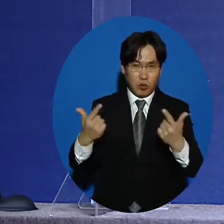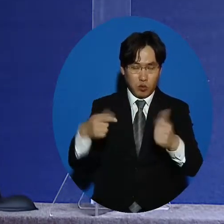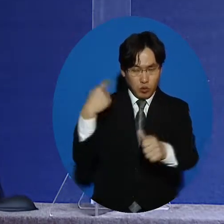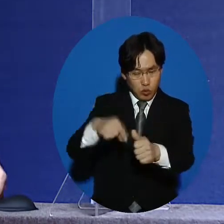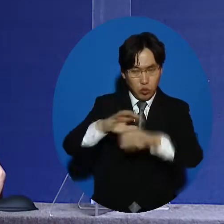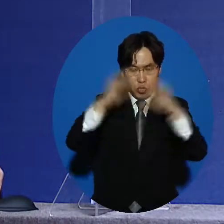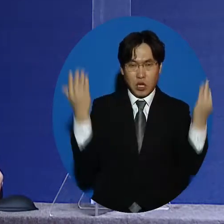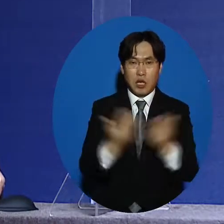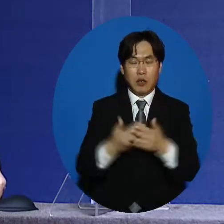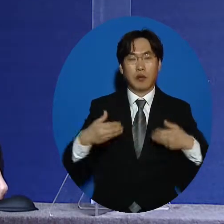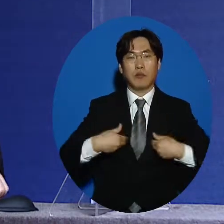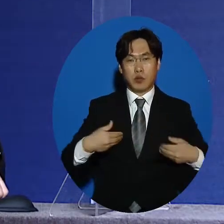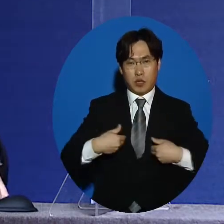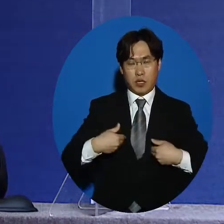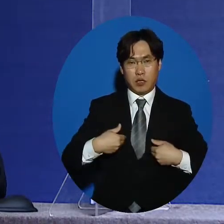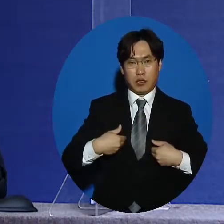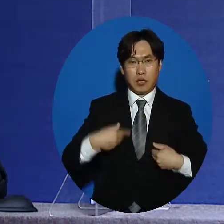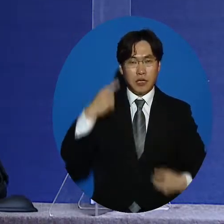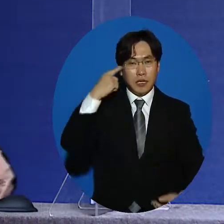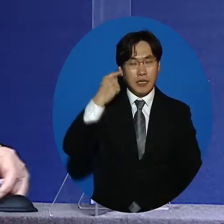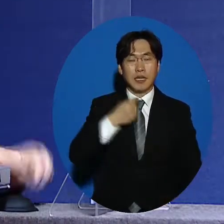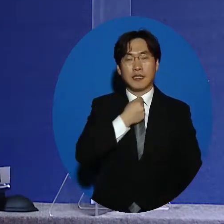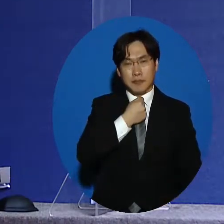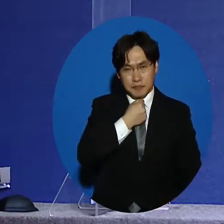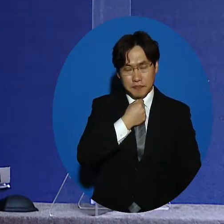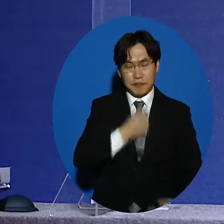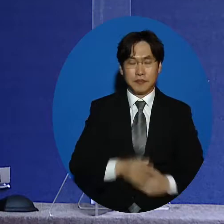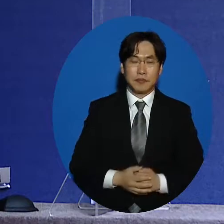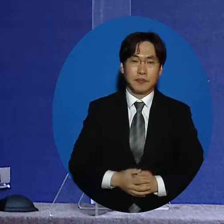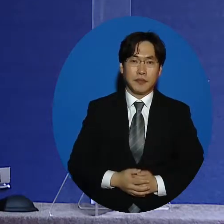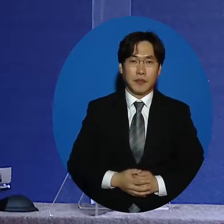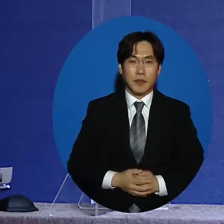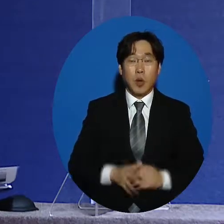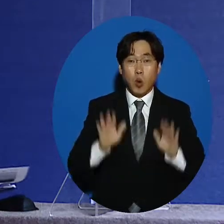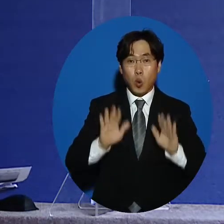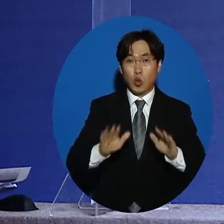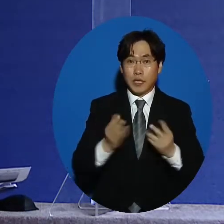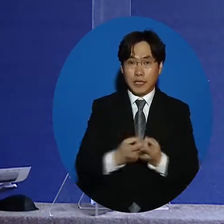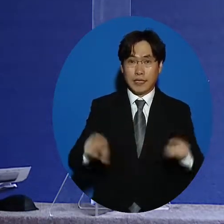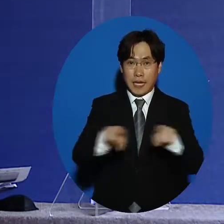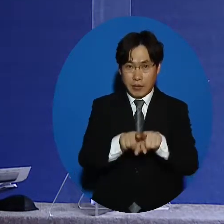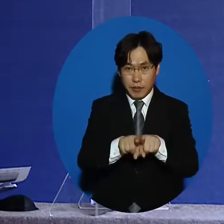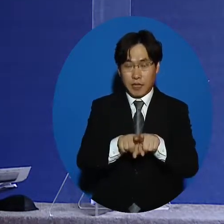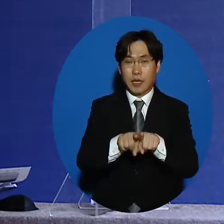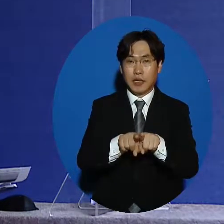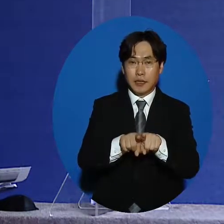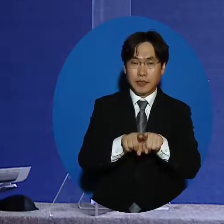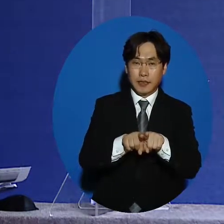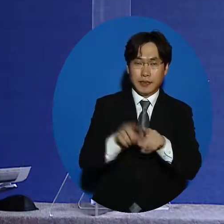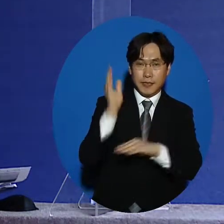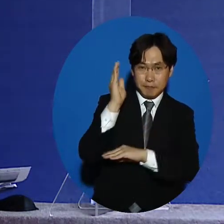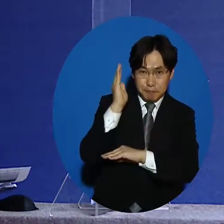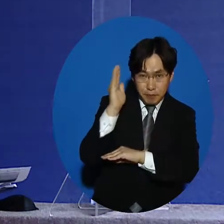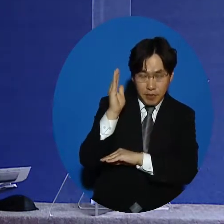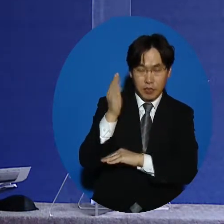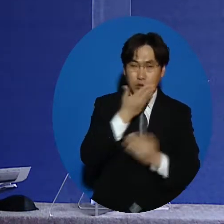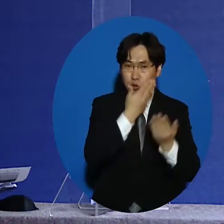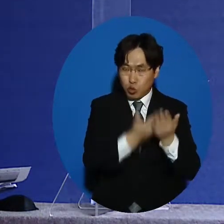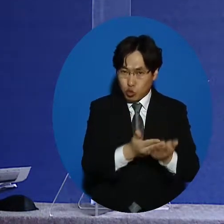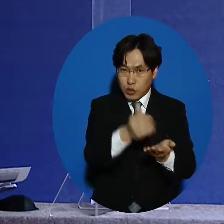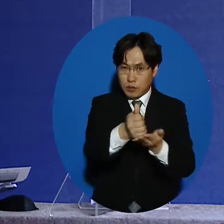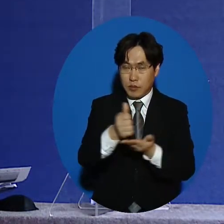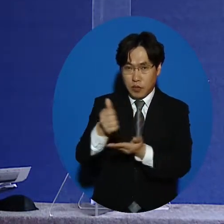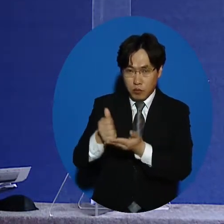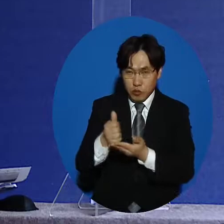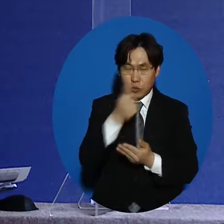마련됐으면 좋겠다 개인적인 소망을 가져보면서 오늘 이 시간 함께 귀한 말씀 나눠주실 분들을 일단